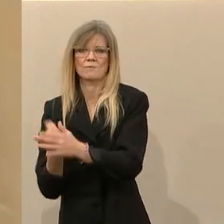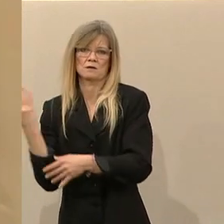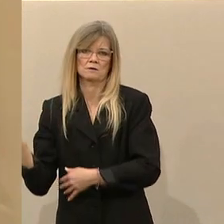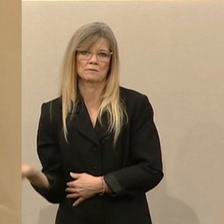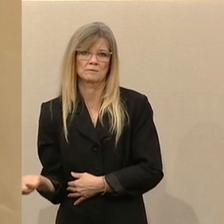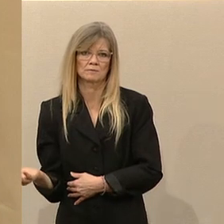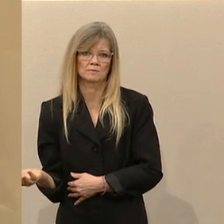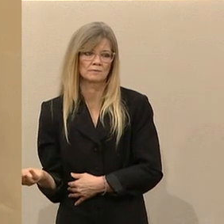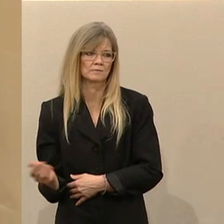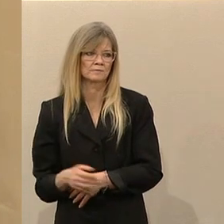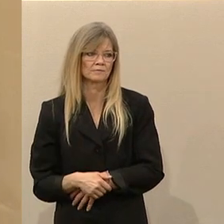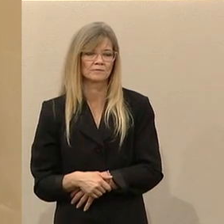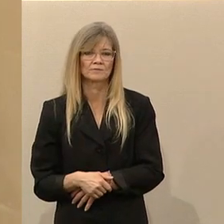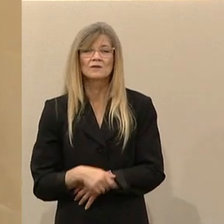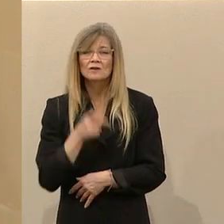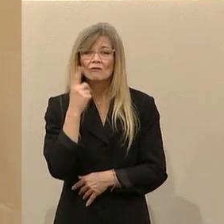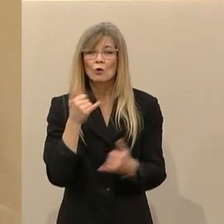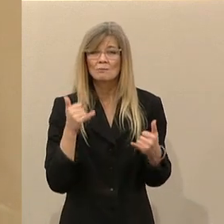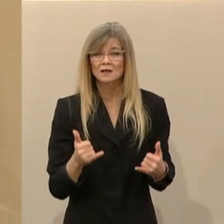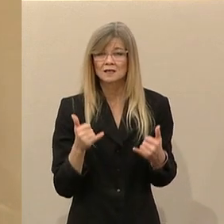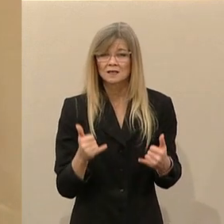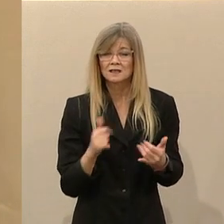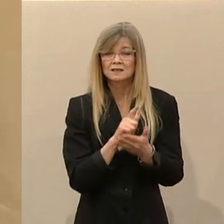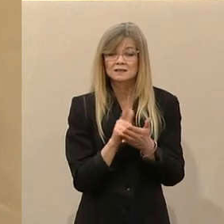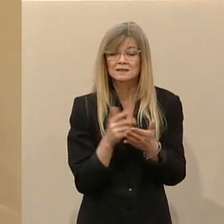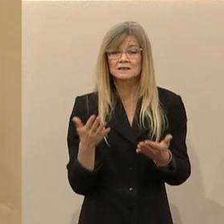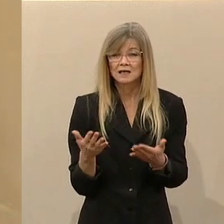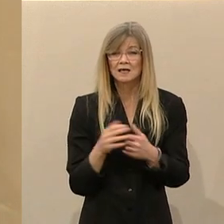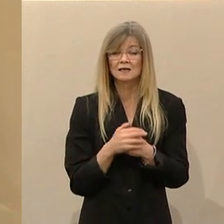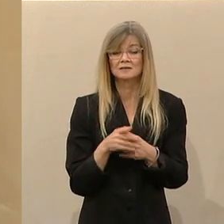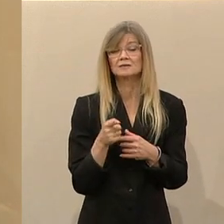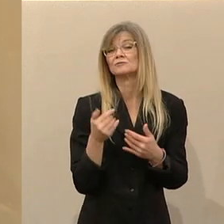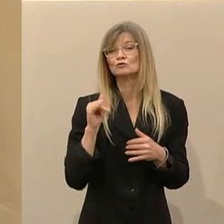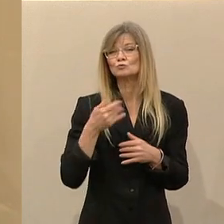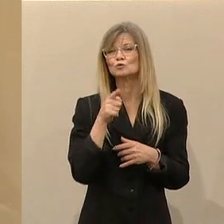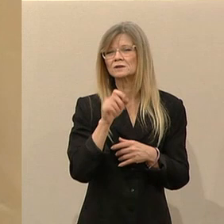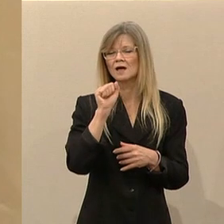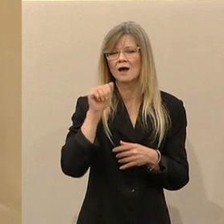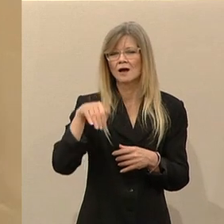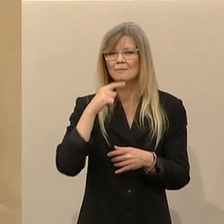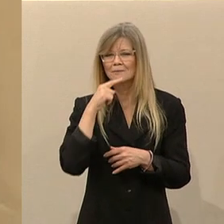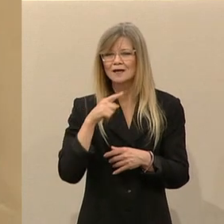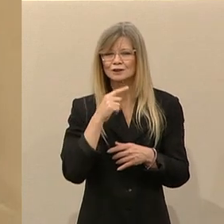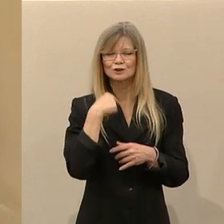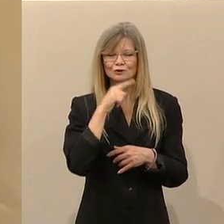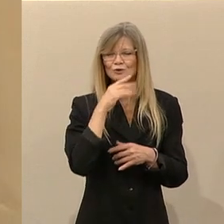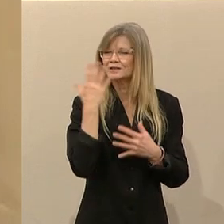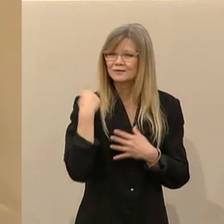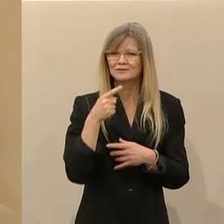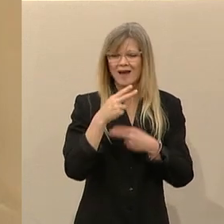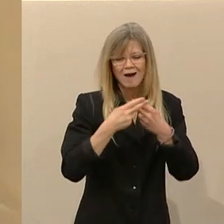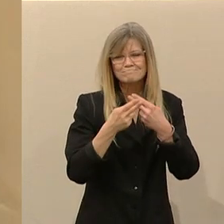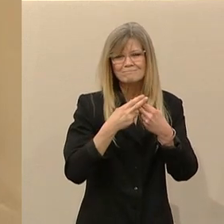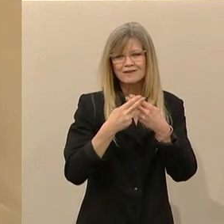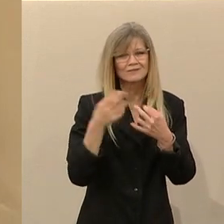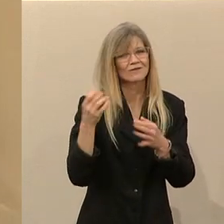Es ist nämlich höchstens an der Zeit, dass wir die AMS-Kurse der betrieblichen Erfordernisse anpassen. Denn die neue Arbeitswelt